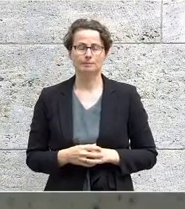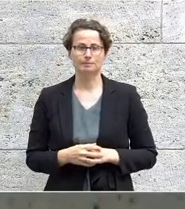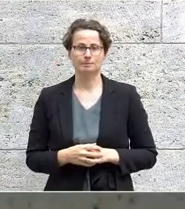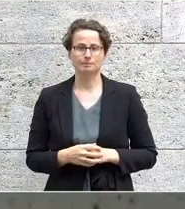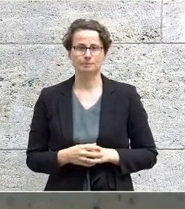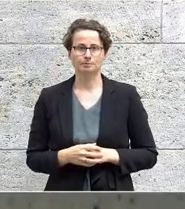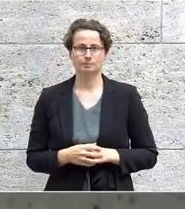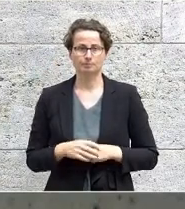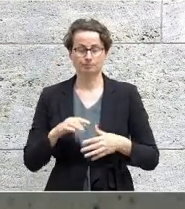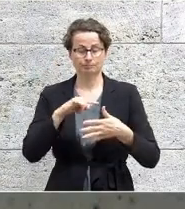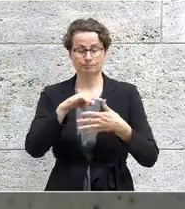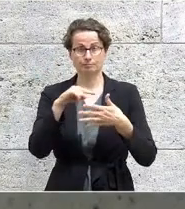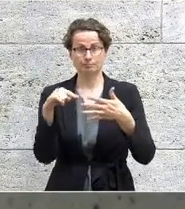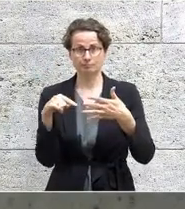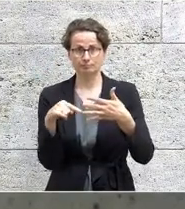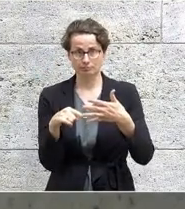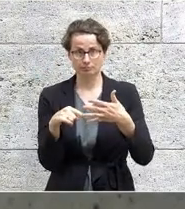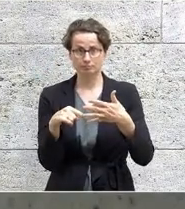Sie stehen